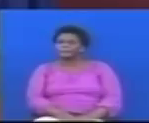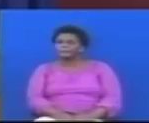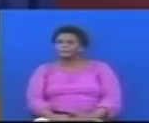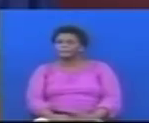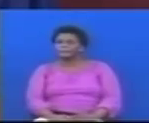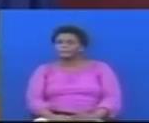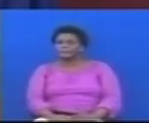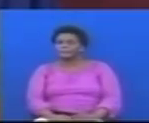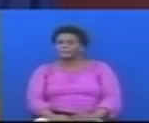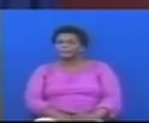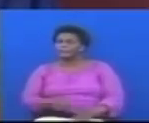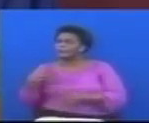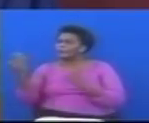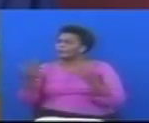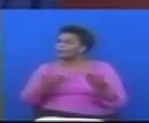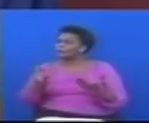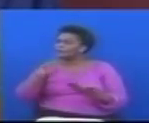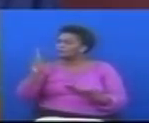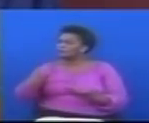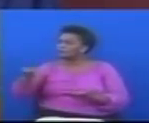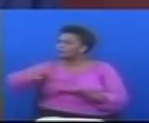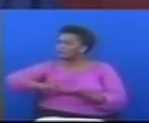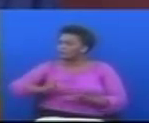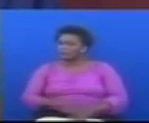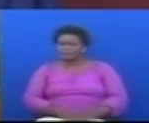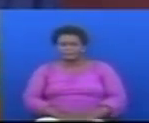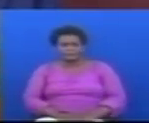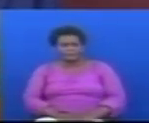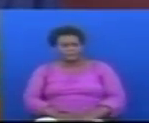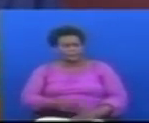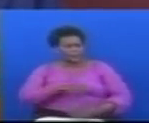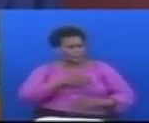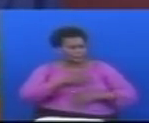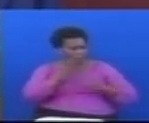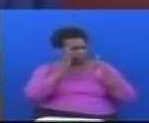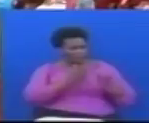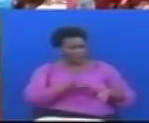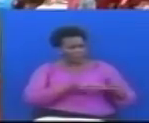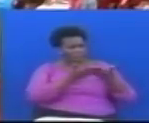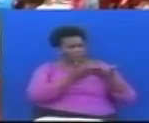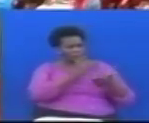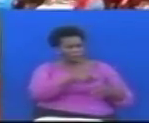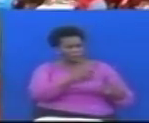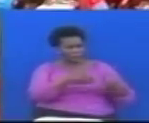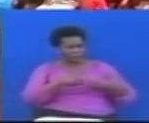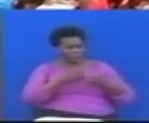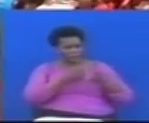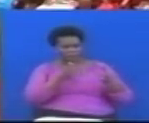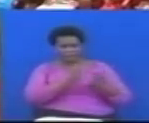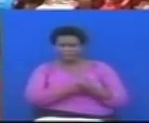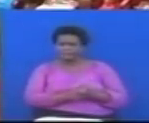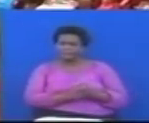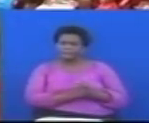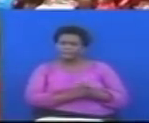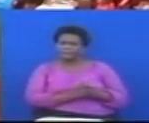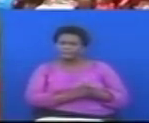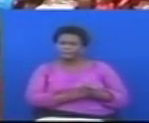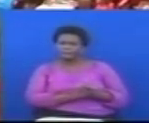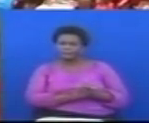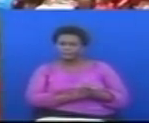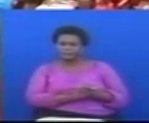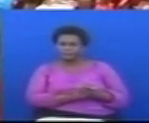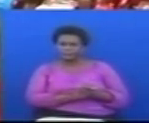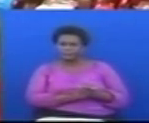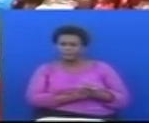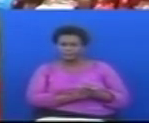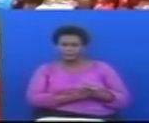Mheshimiwa Saif Gulamali, swali la nyongeza. Nashukuru sana Mheshimiwa Naibu Spika kunipatia nafasi ya kuuliza swali la nyongeza. Kwa kuwa Mheshimiwa